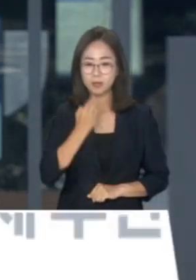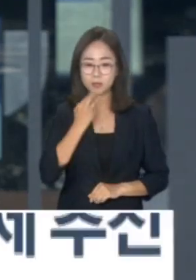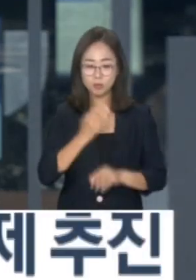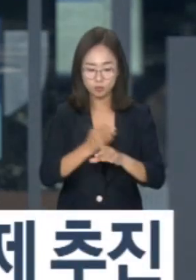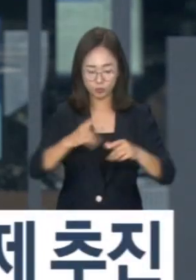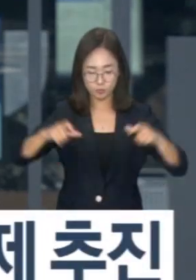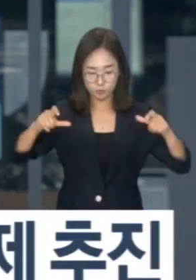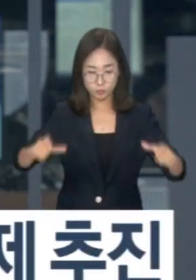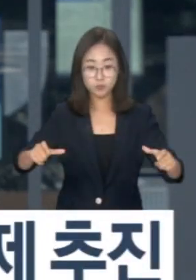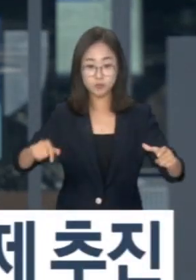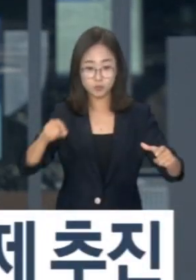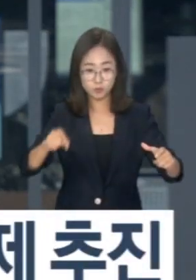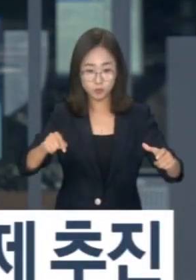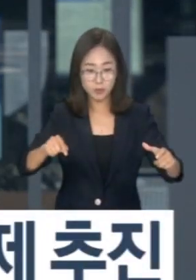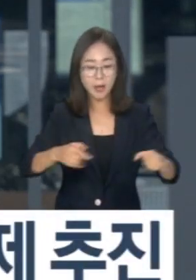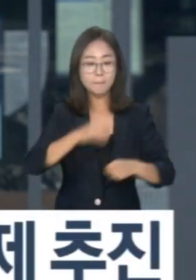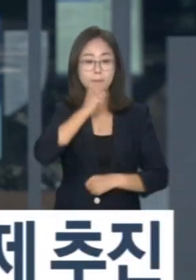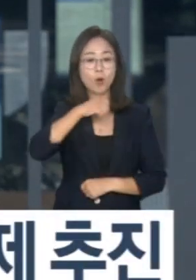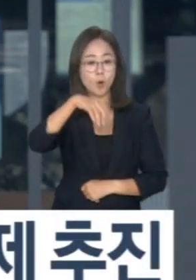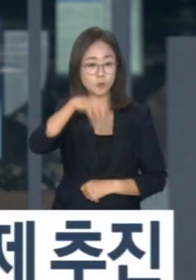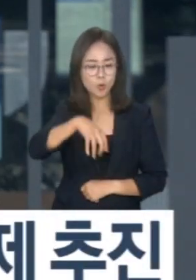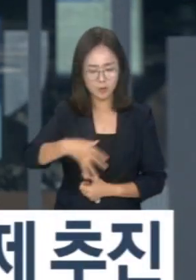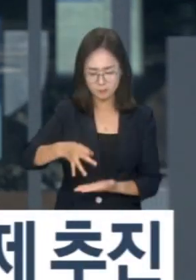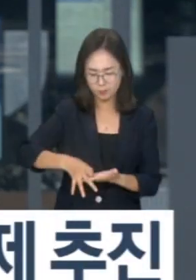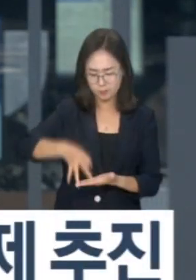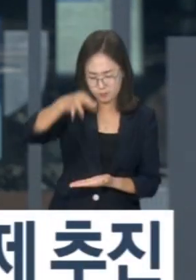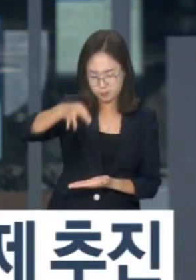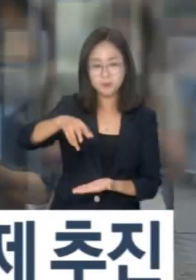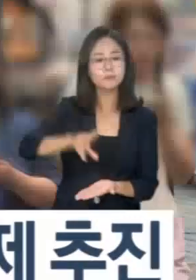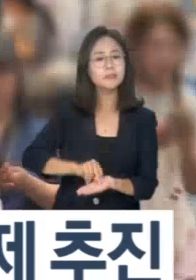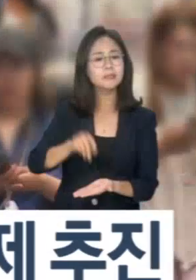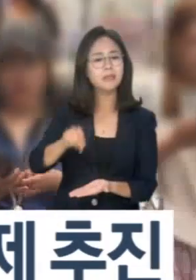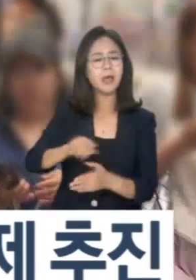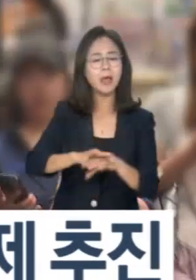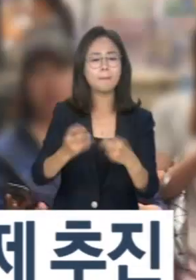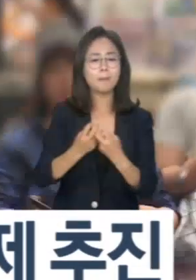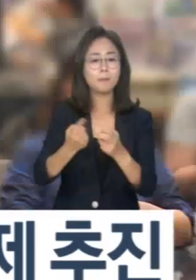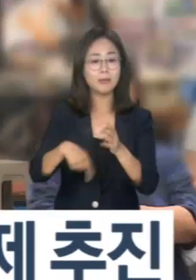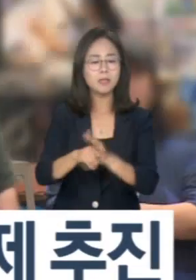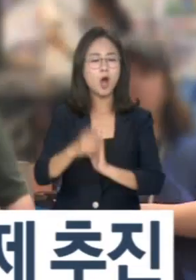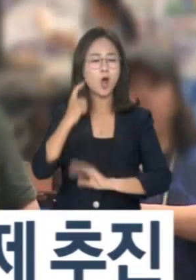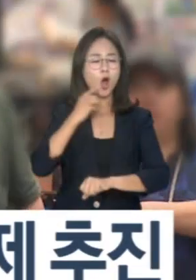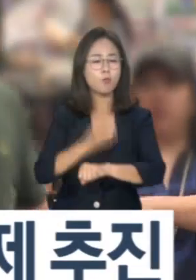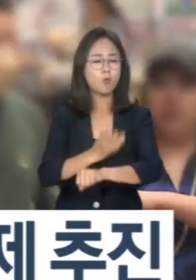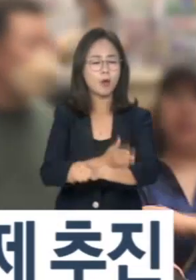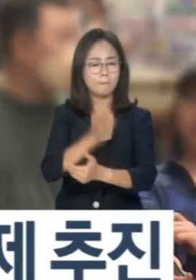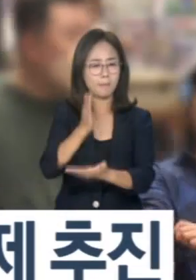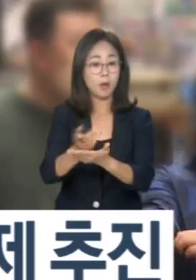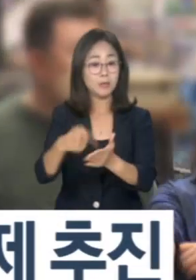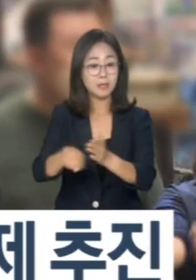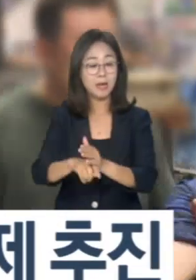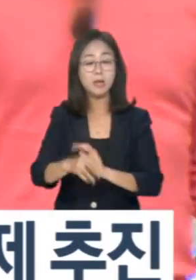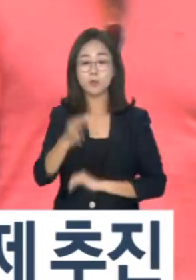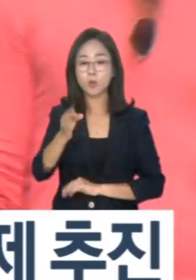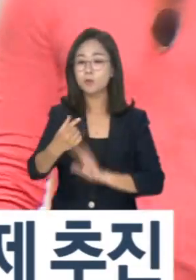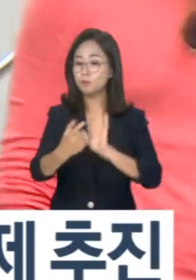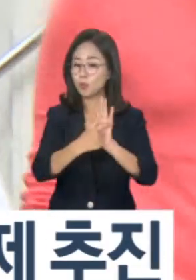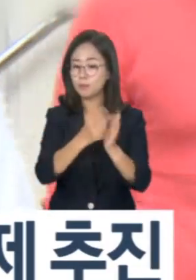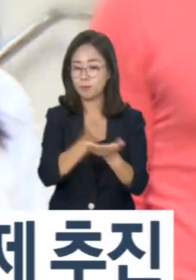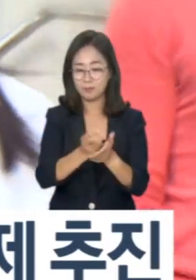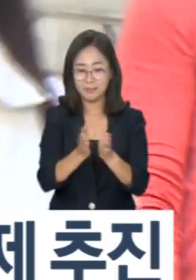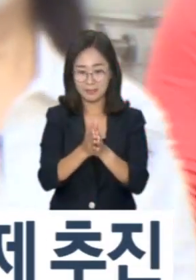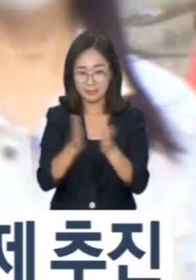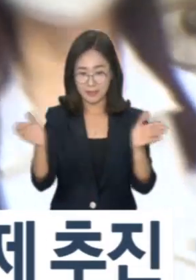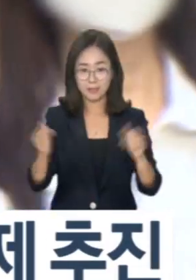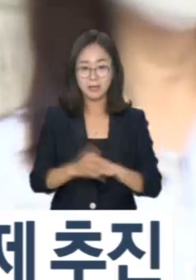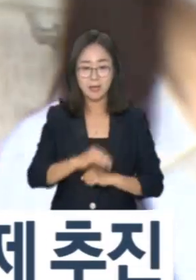서울 중구는 최근 불거진 명동일대의 가격 부풀리게 문제를 해소하기 위해 가격표시제를 추진한다고 밝혔습니다